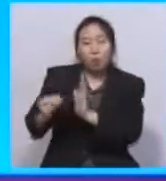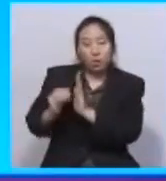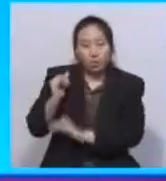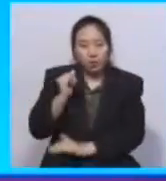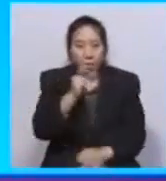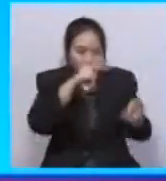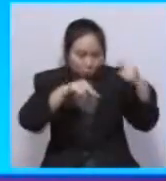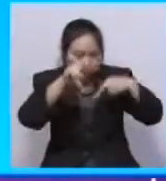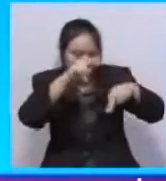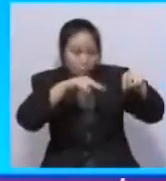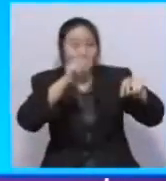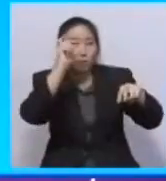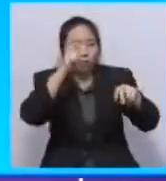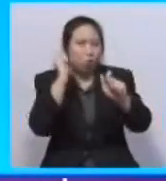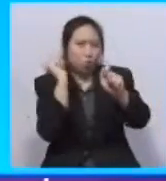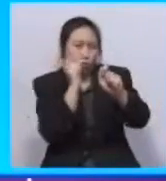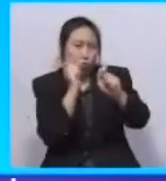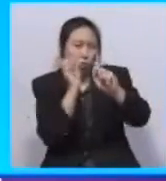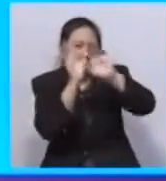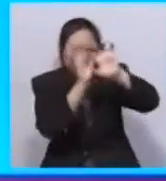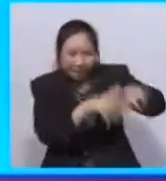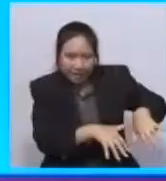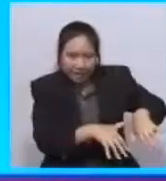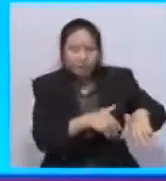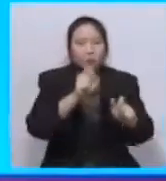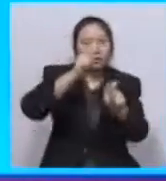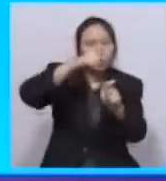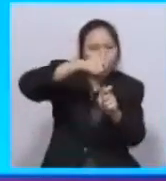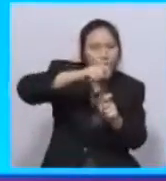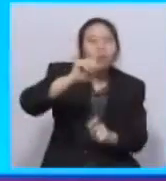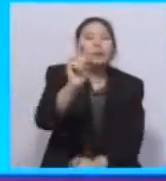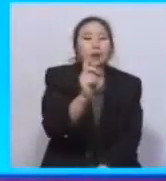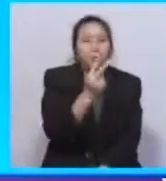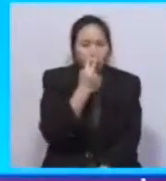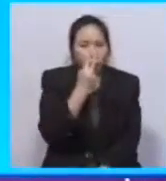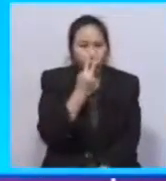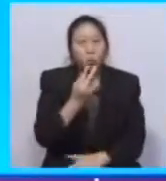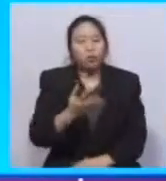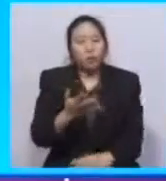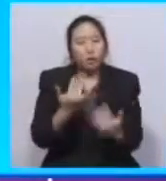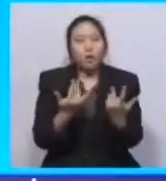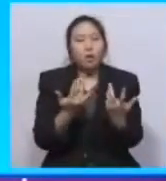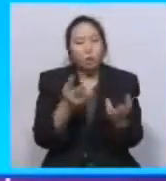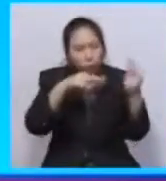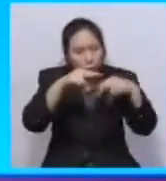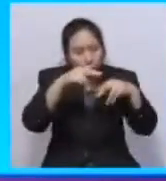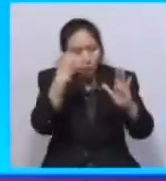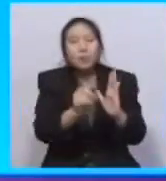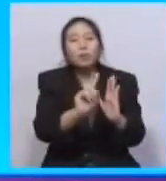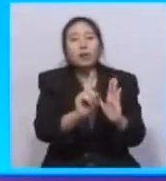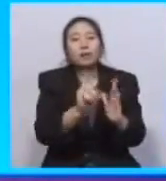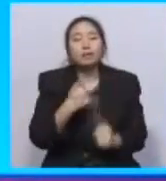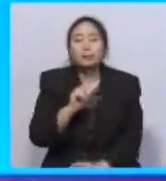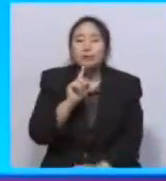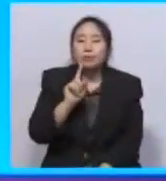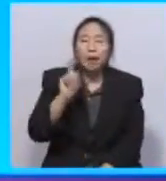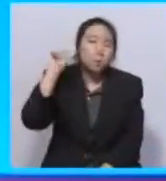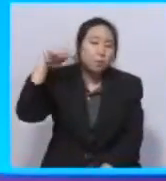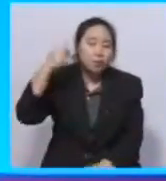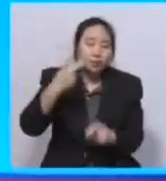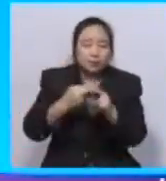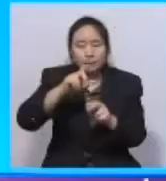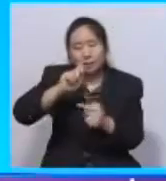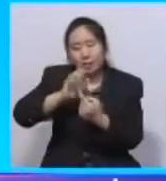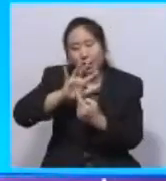าตรวจสอบอีกครั้งว่าจะต้องทุบทิ้งหรือว่าซ่อมแซมส่วนสาเหตุขณะนี้อยู่ระหว่างการตรวจสอบจากการสอบถามทางนางอั